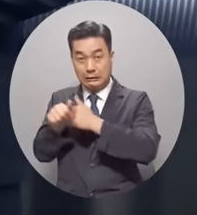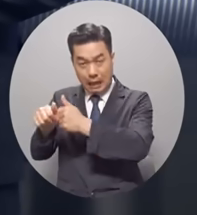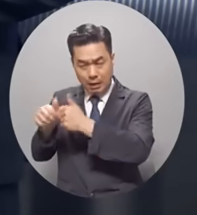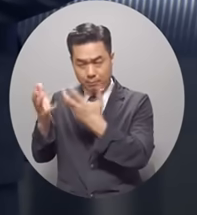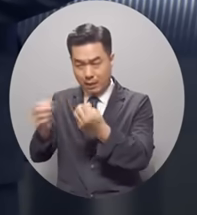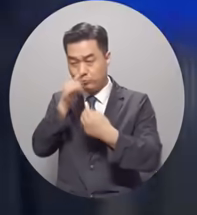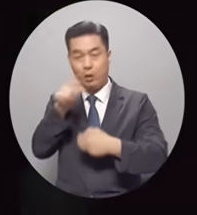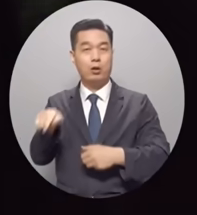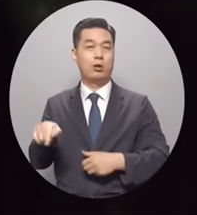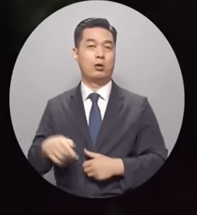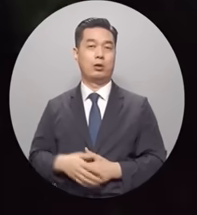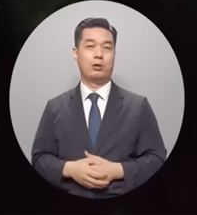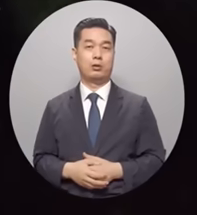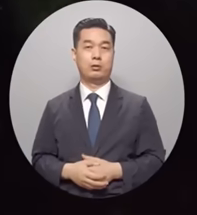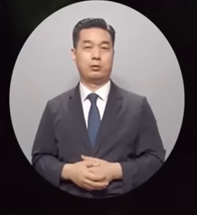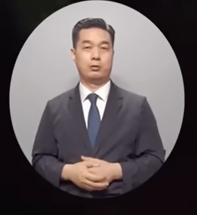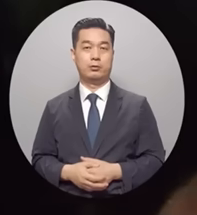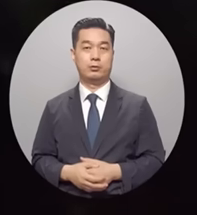확인해봤습니다.